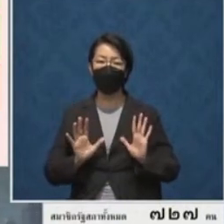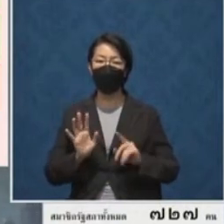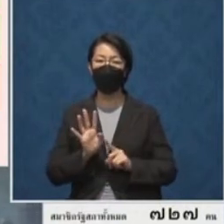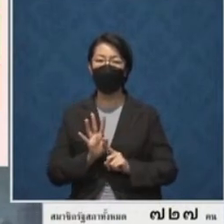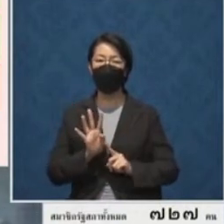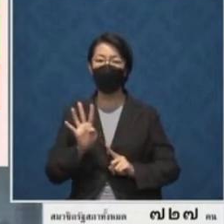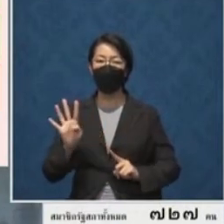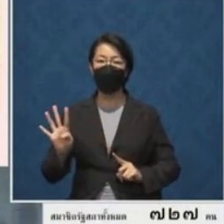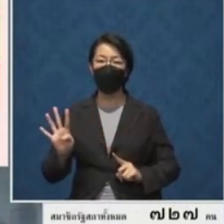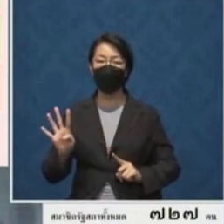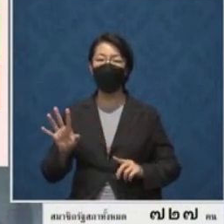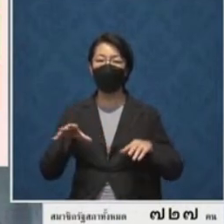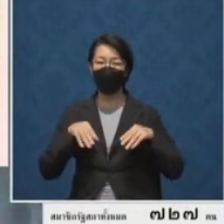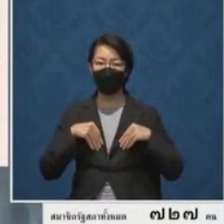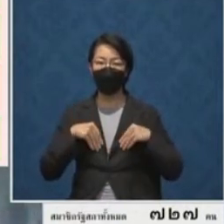การ